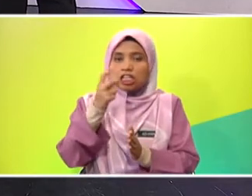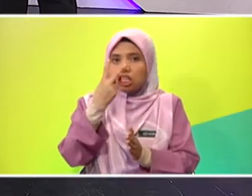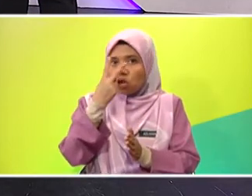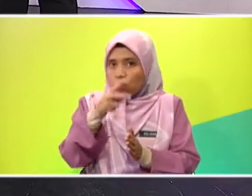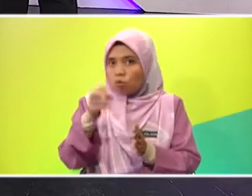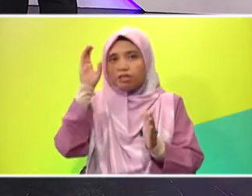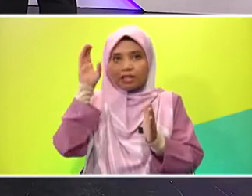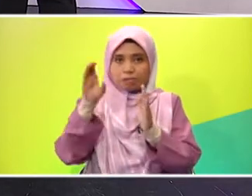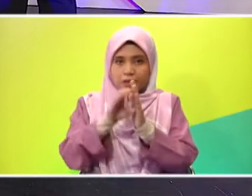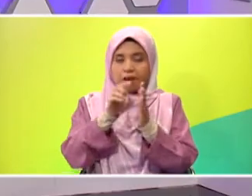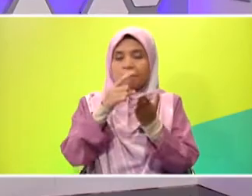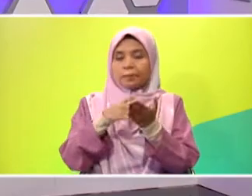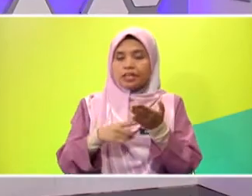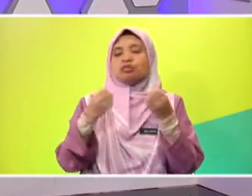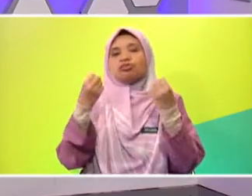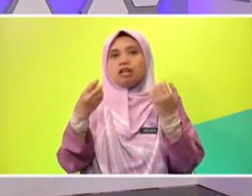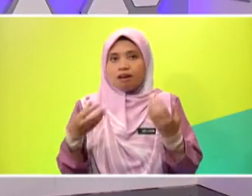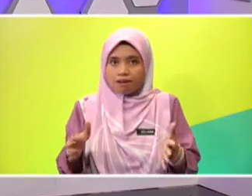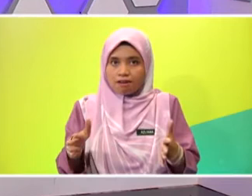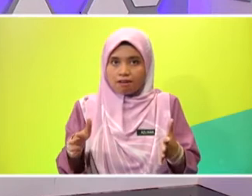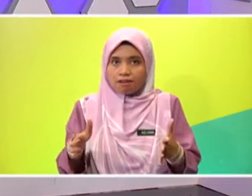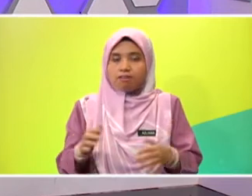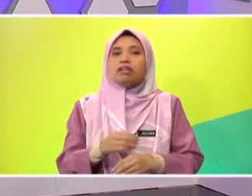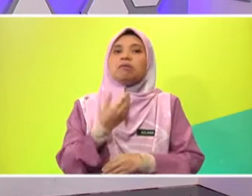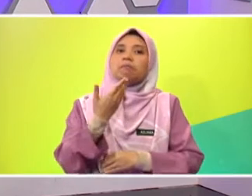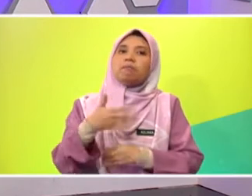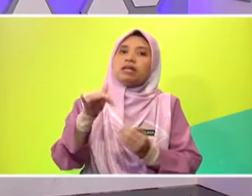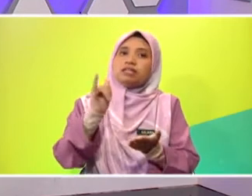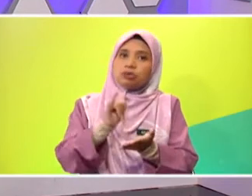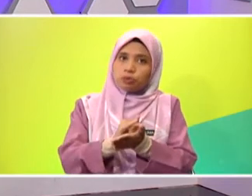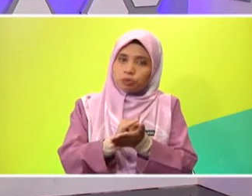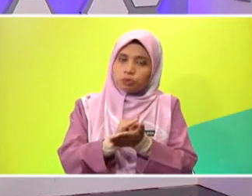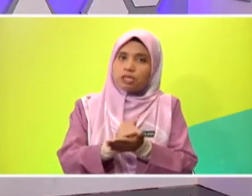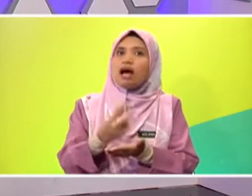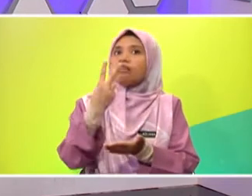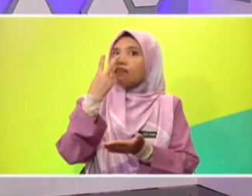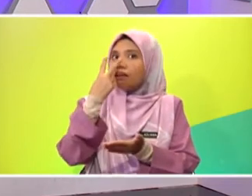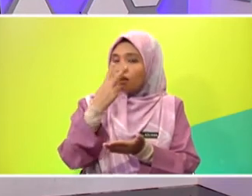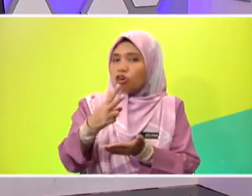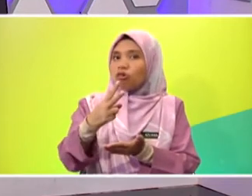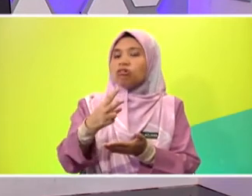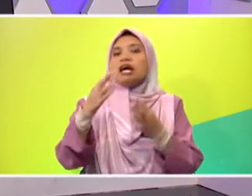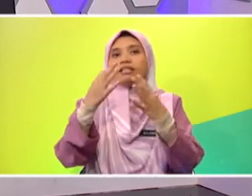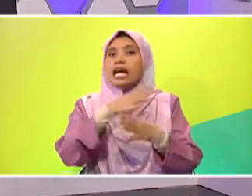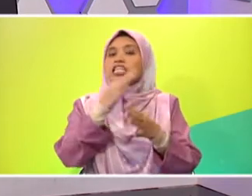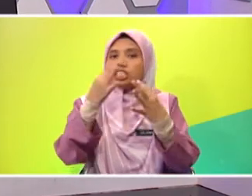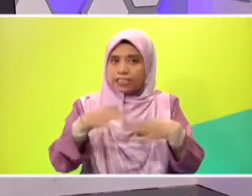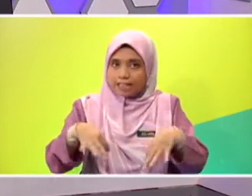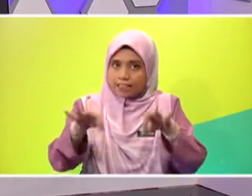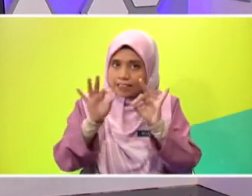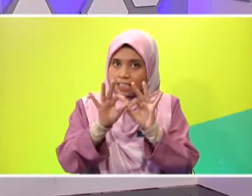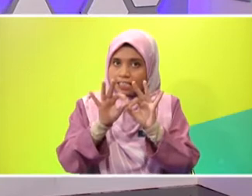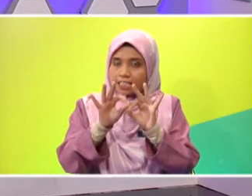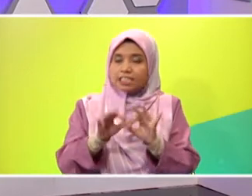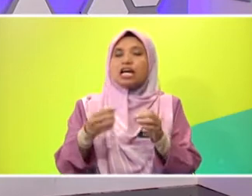apel untuk activity activity hari sukan kemudian kita juga telah melihat Negeri telah bercerita kita telah